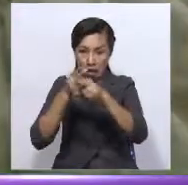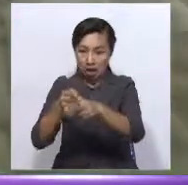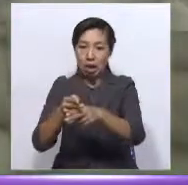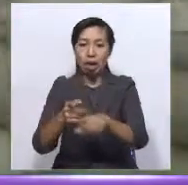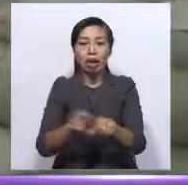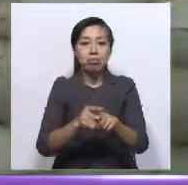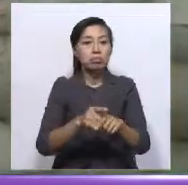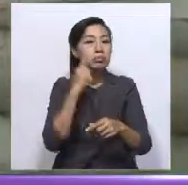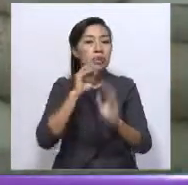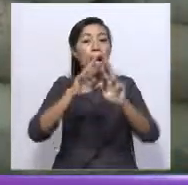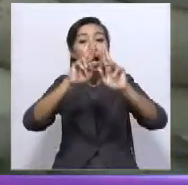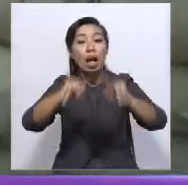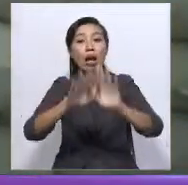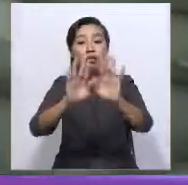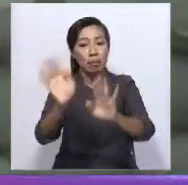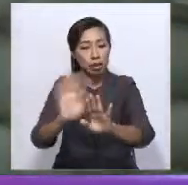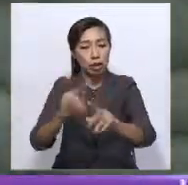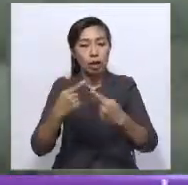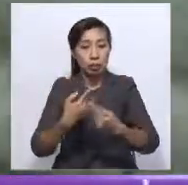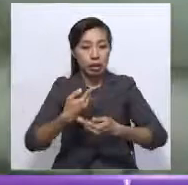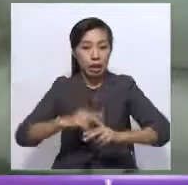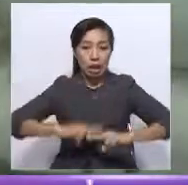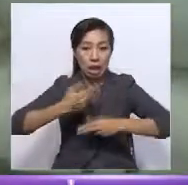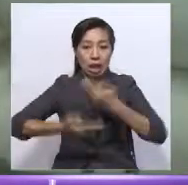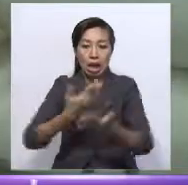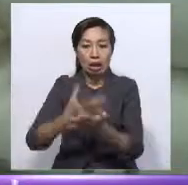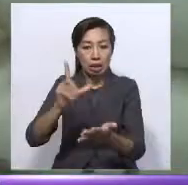มใกล้เคียงกับข้าวหอมมะลิและขายในราคาต่ำ